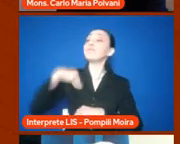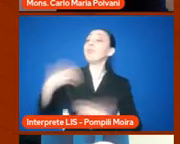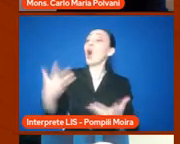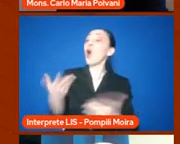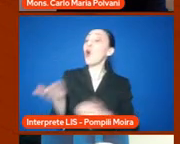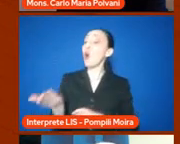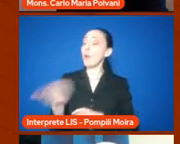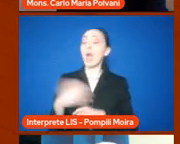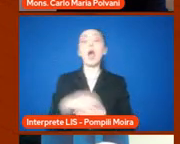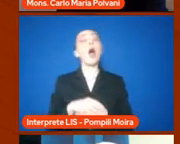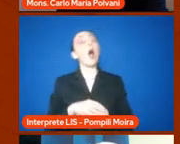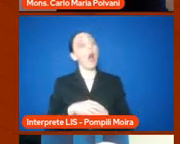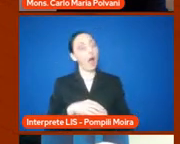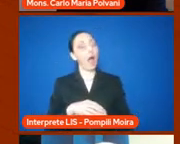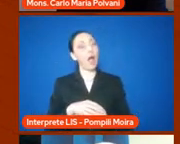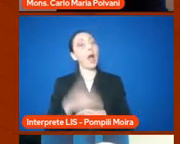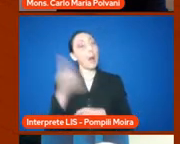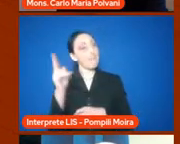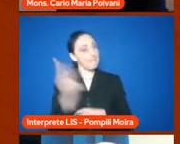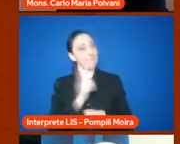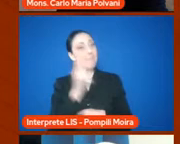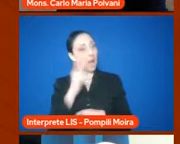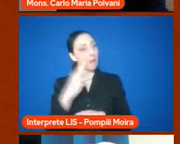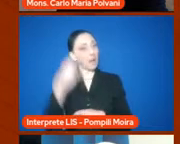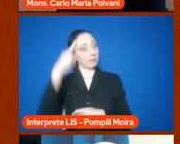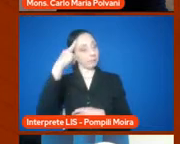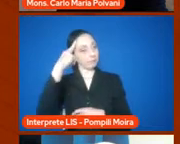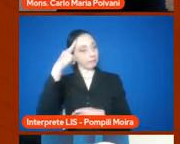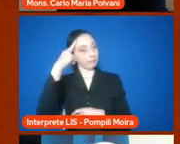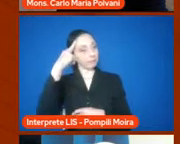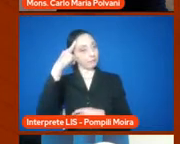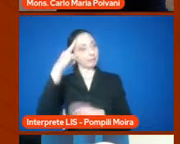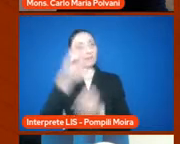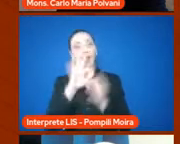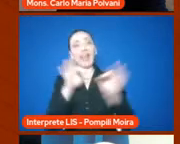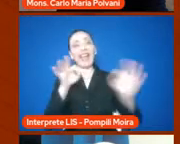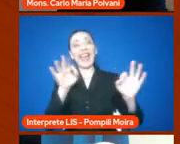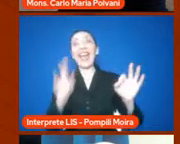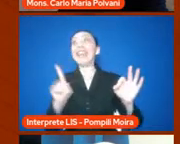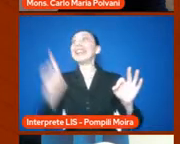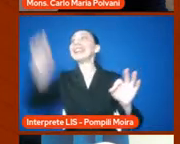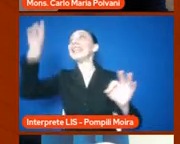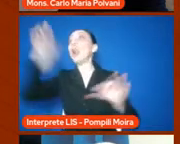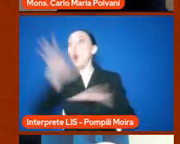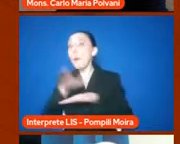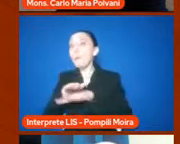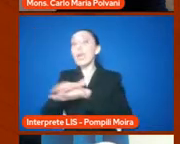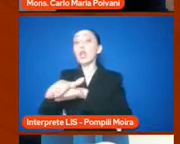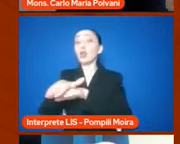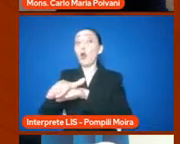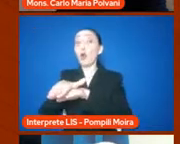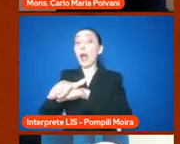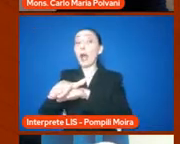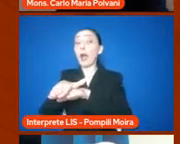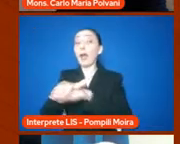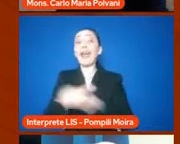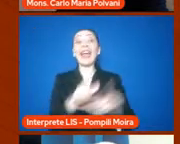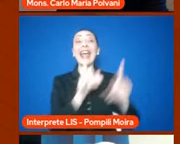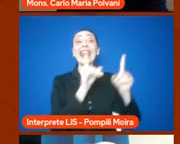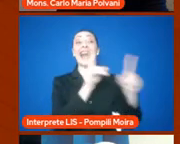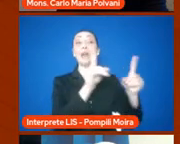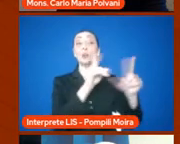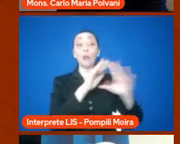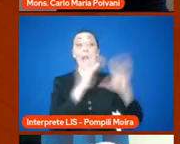Papa ricorda che Dio perdona, la terra no, e la natura no. È